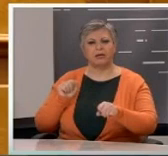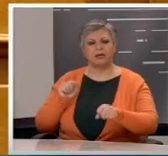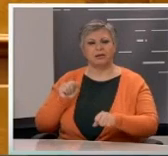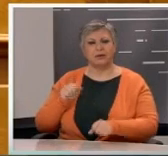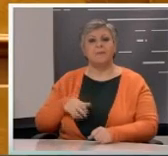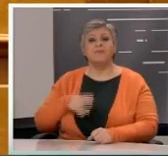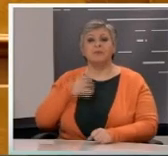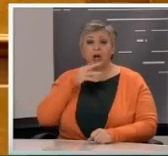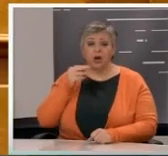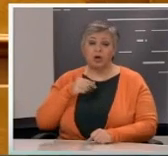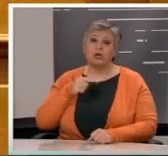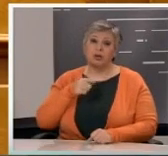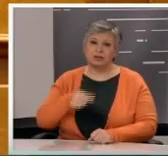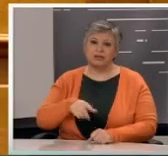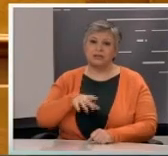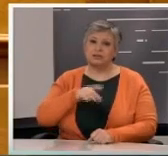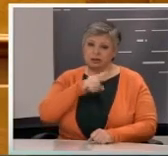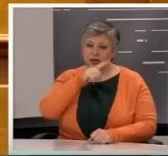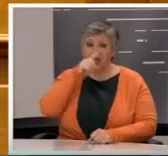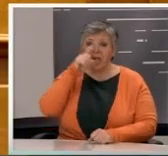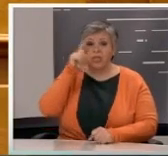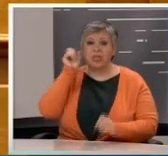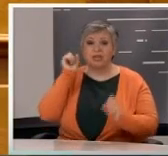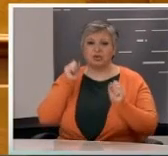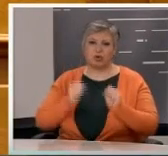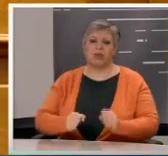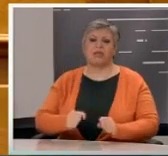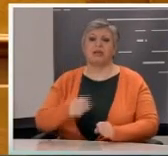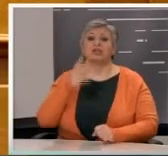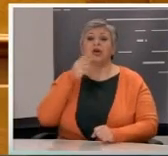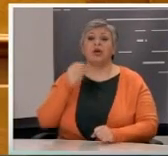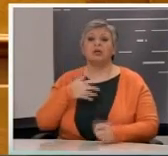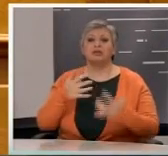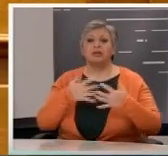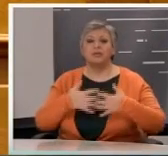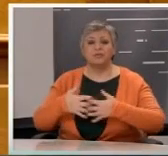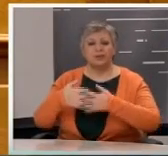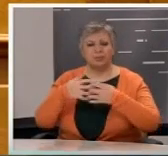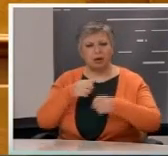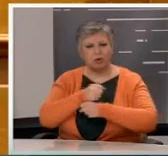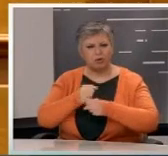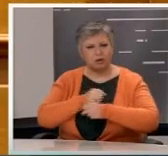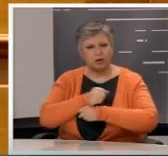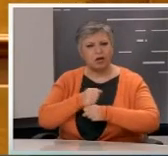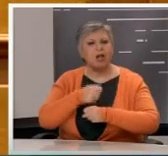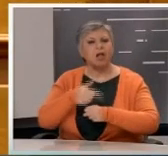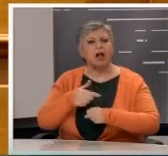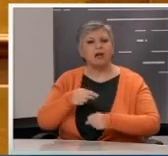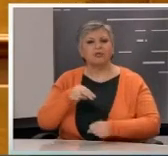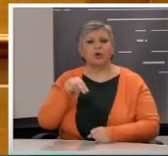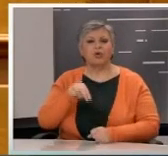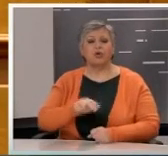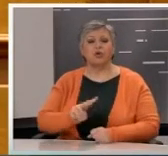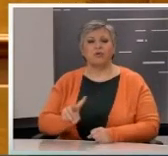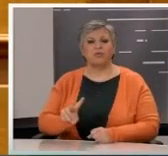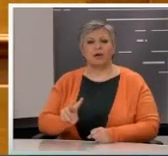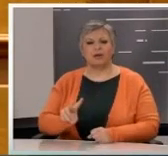θέση. Σε δεινή θέση λόγω της Νοβάρτης, σε δεινή θέση κυρίως επειδή έχει καταρρεύσει